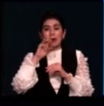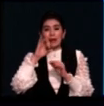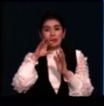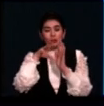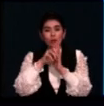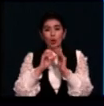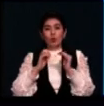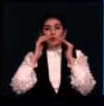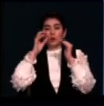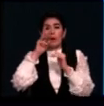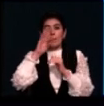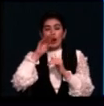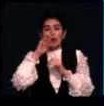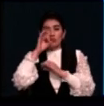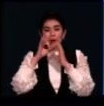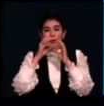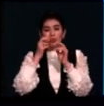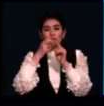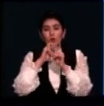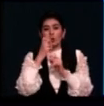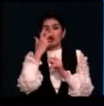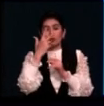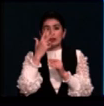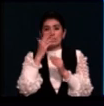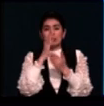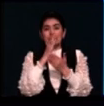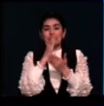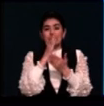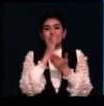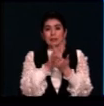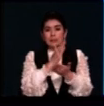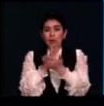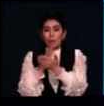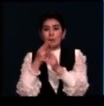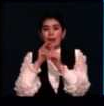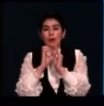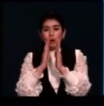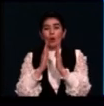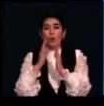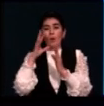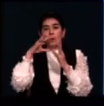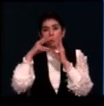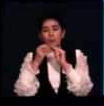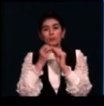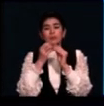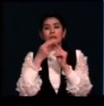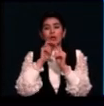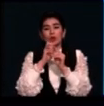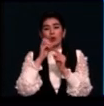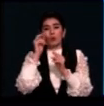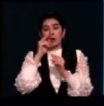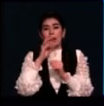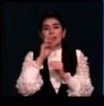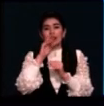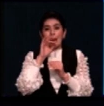Umuman yuqori molekulyar birikmalar 3 qismga bo'lib o'rganiladi. Bular tabiiy birikmalar, sun'iy